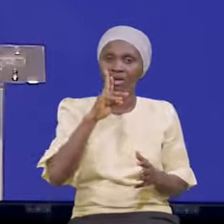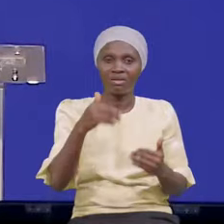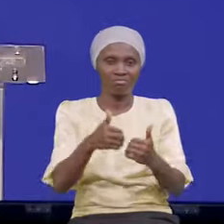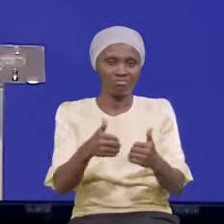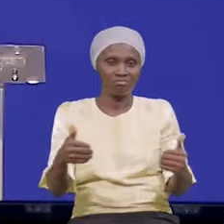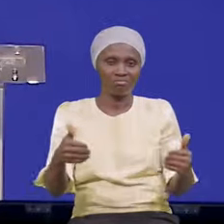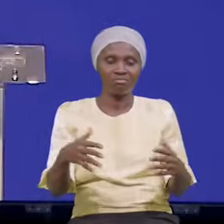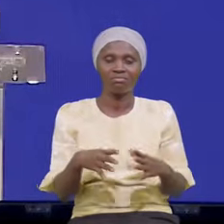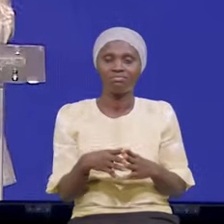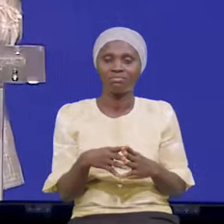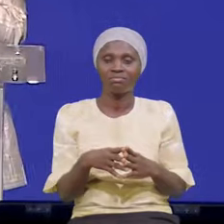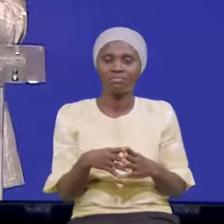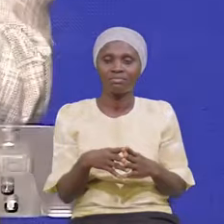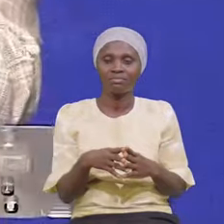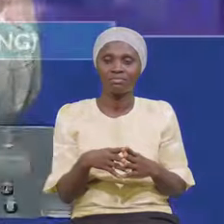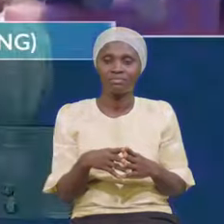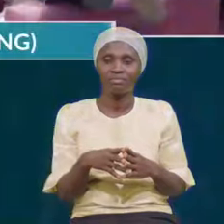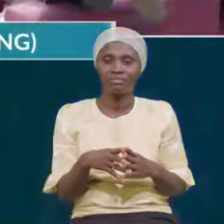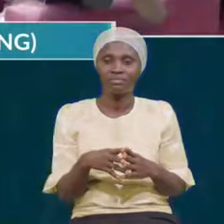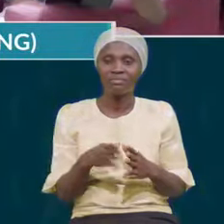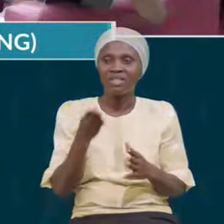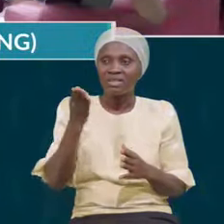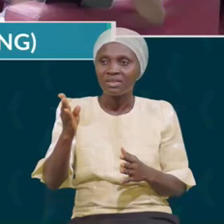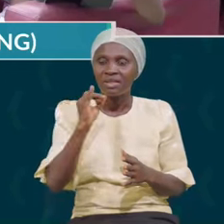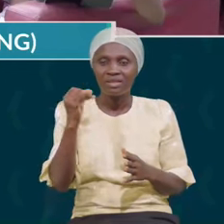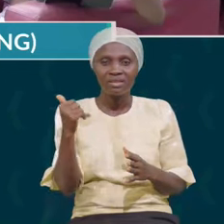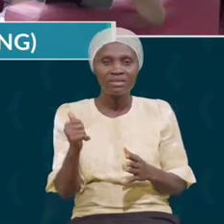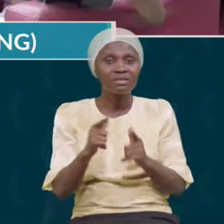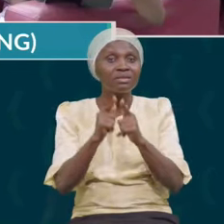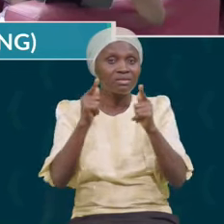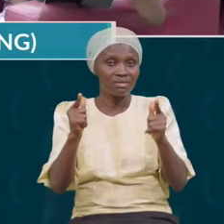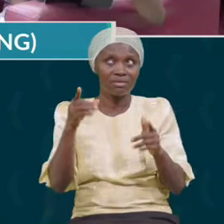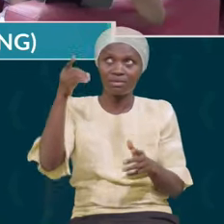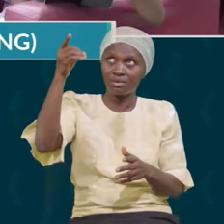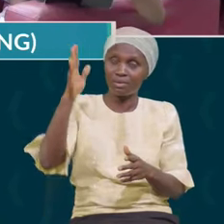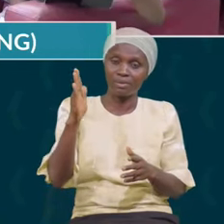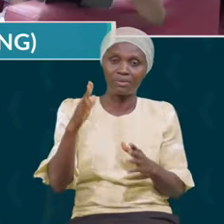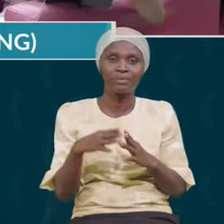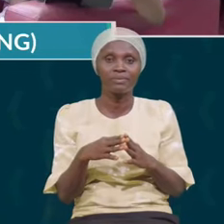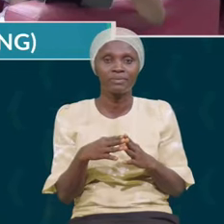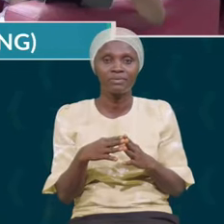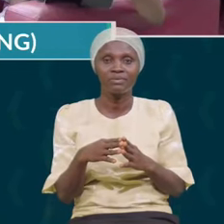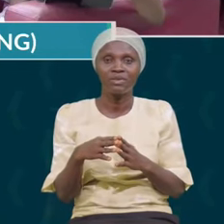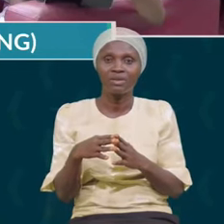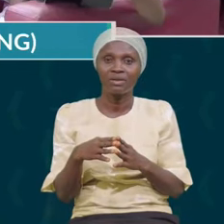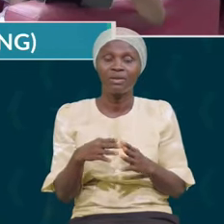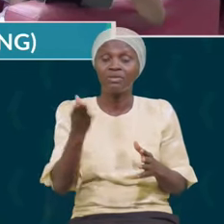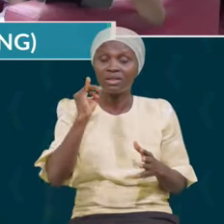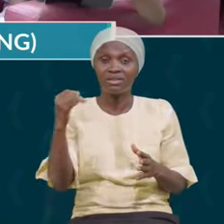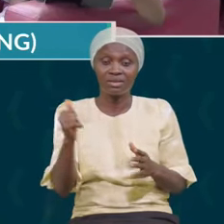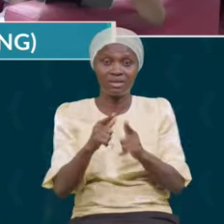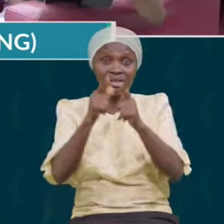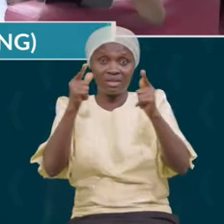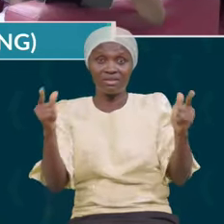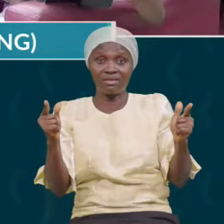narudu devudu vidipoyinattuga unnaru, there is a great God, goppa devudu unnadu, between God and all